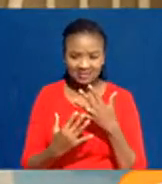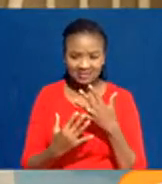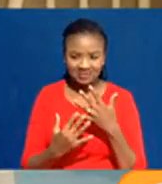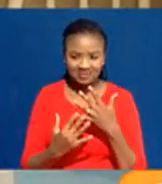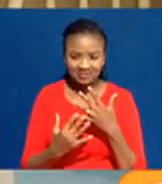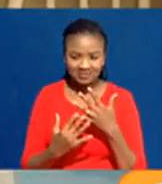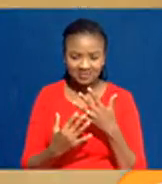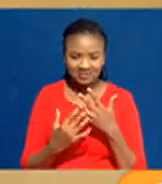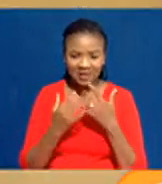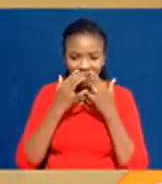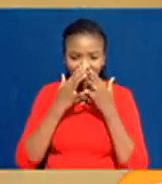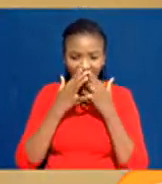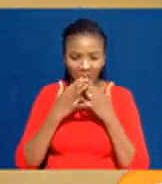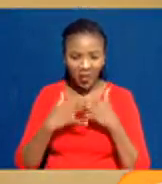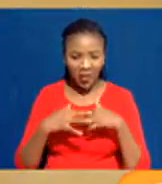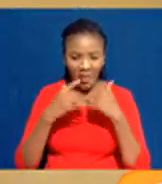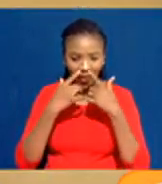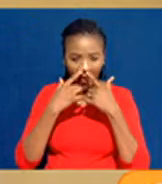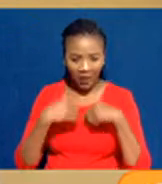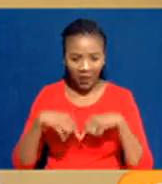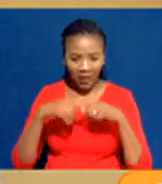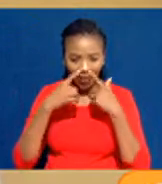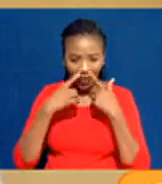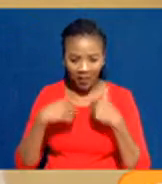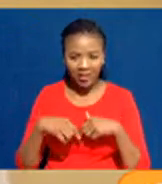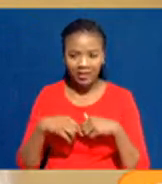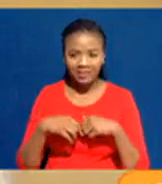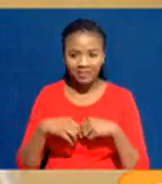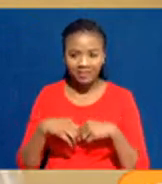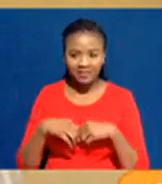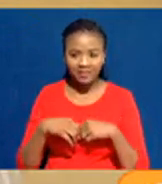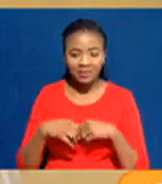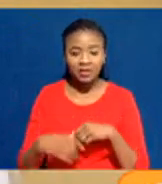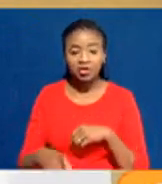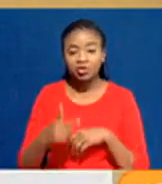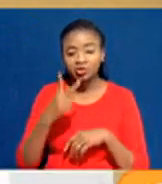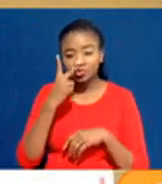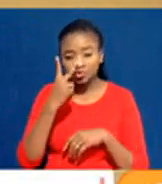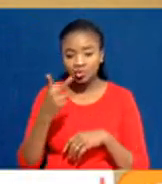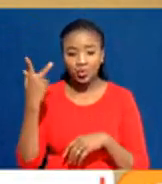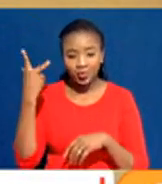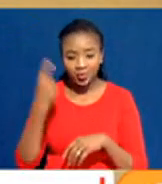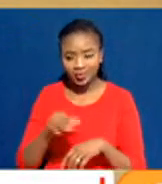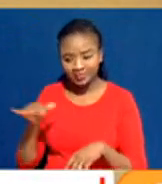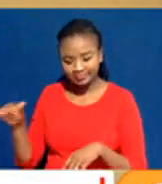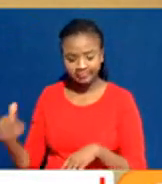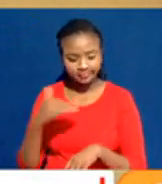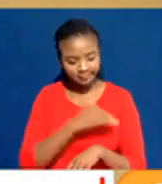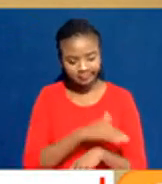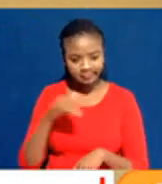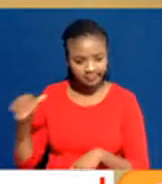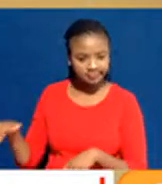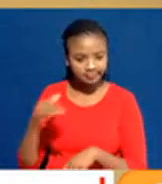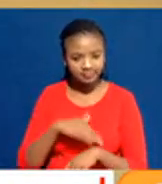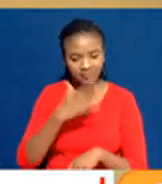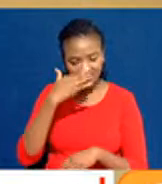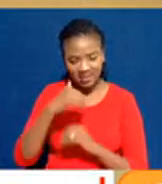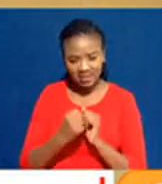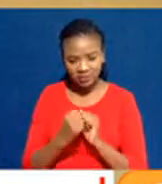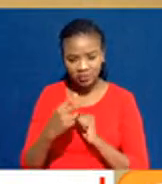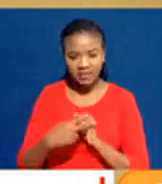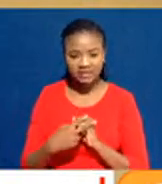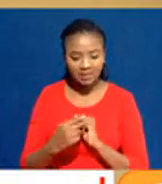kwa mapua. Anadungwa sindano mbili kila siku kwa siku 17. Anadungwa sindano ya sodium